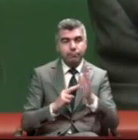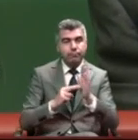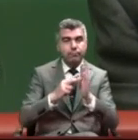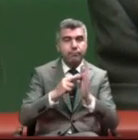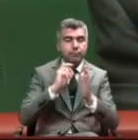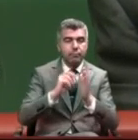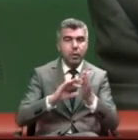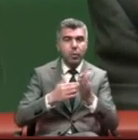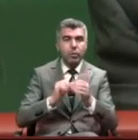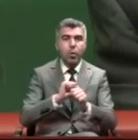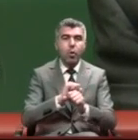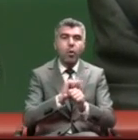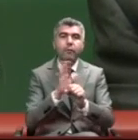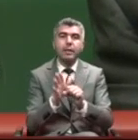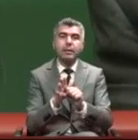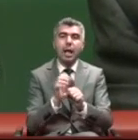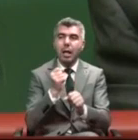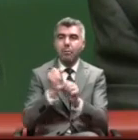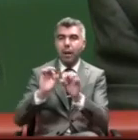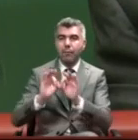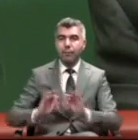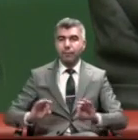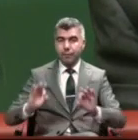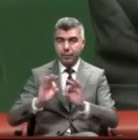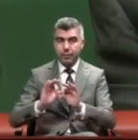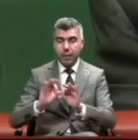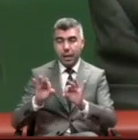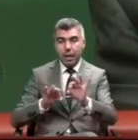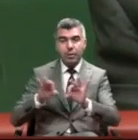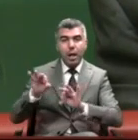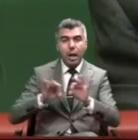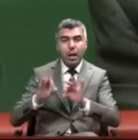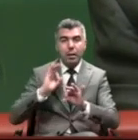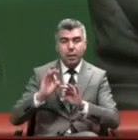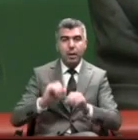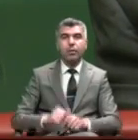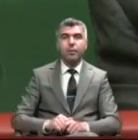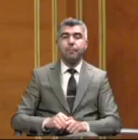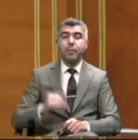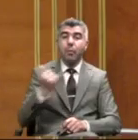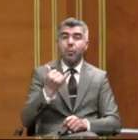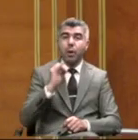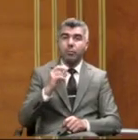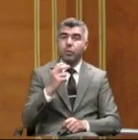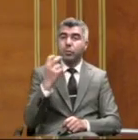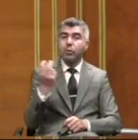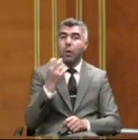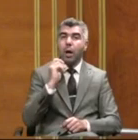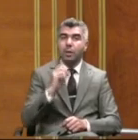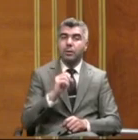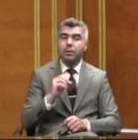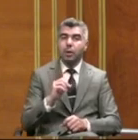من اثار جائحه كوفيد وهذا الاجراء هو الذي يمكن هذا القطاع من